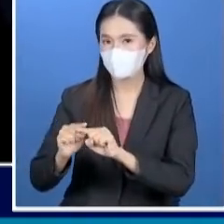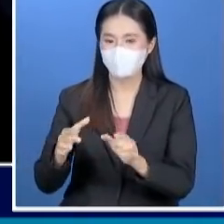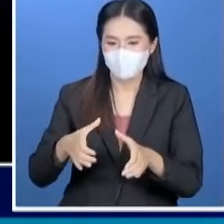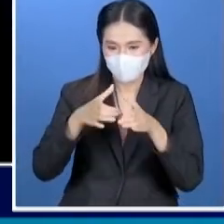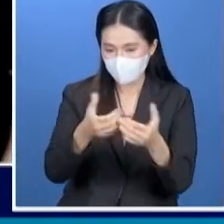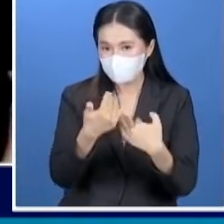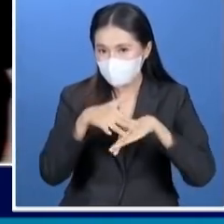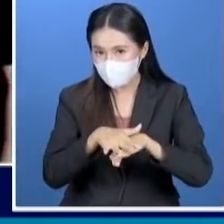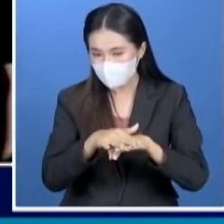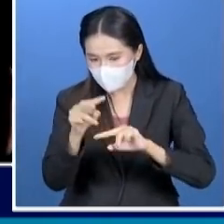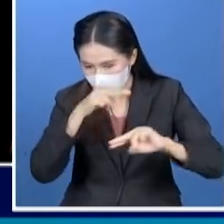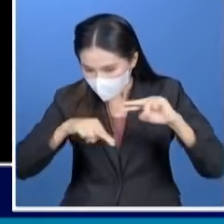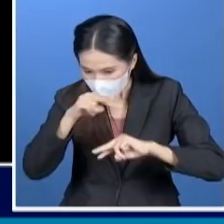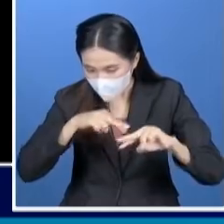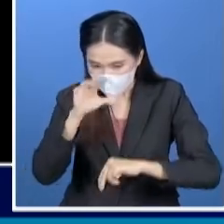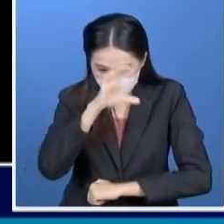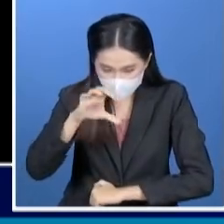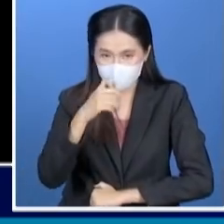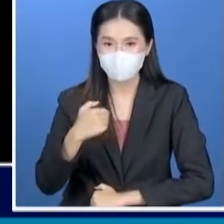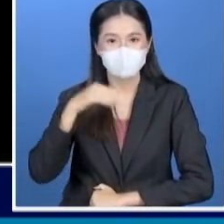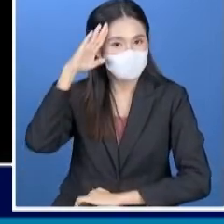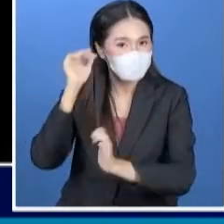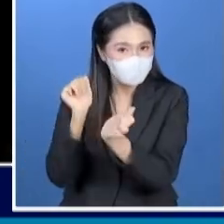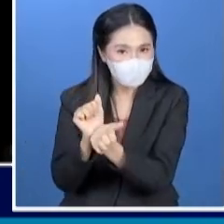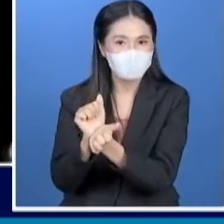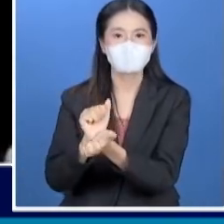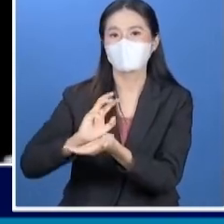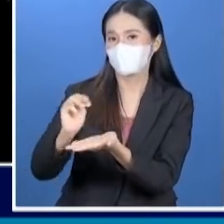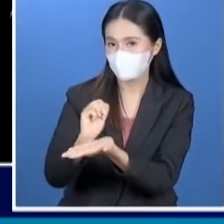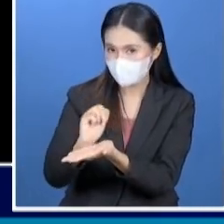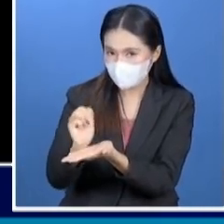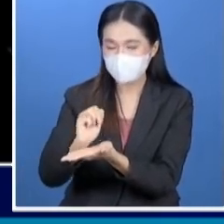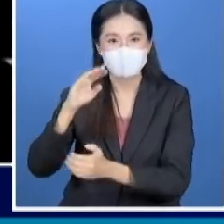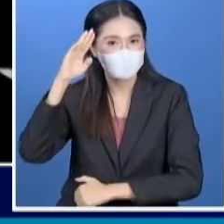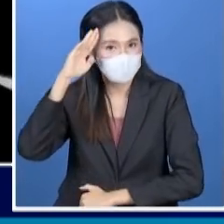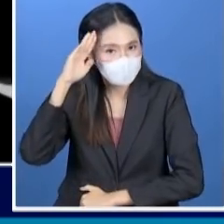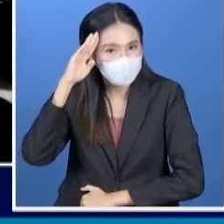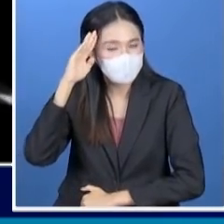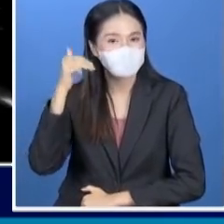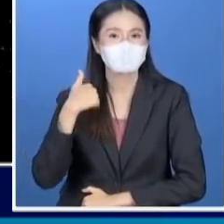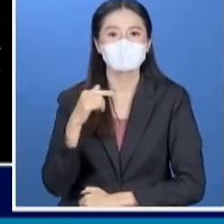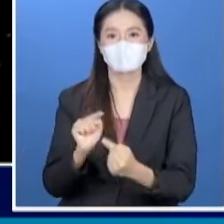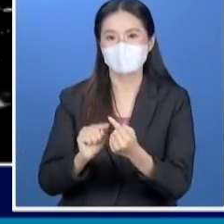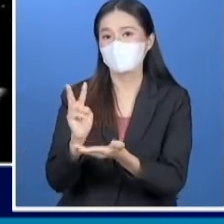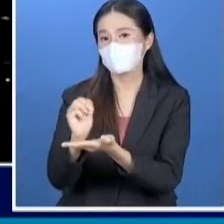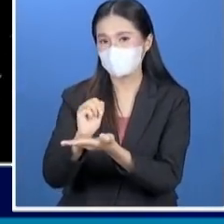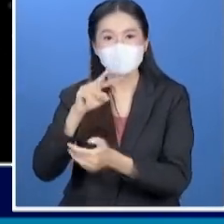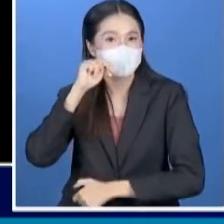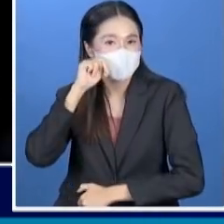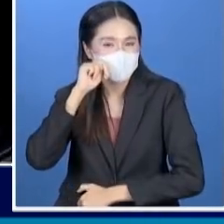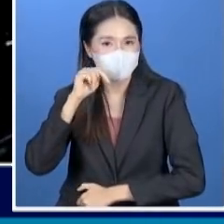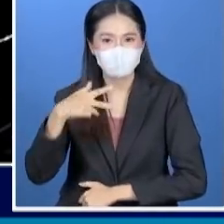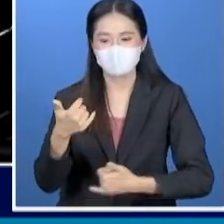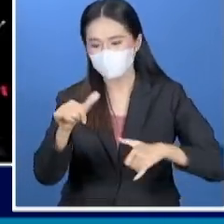มกำลังร่วมกันค้นหาประกอบด้วยเจ้าหน้าที่ตำรวจเจ้าหน้าที่หน่วยงานทหารเจ้าหน้าที่กู้ภัย